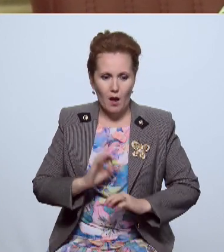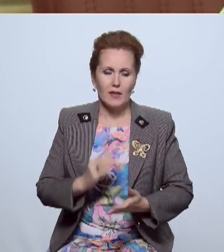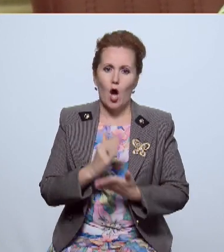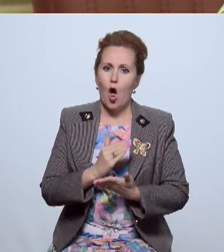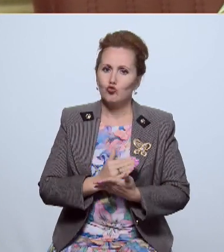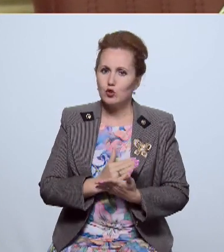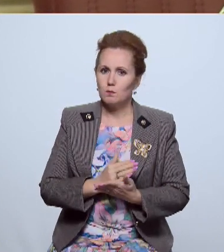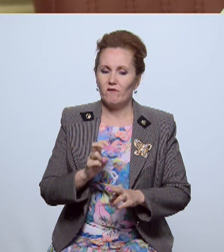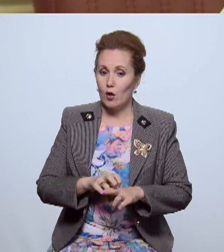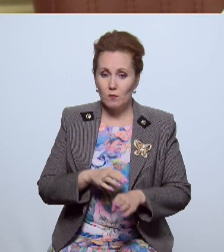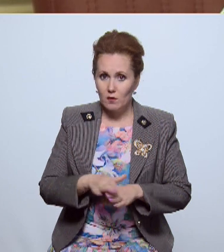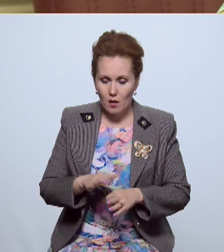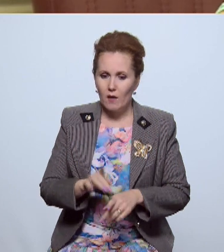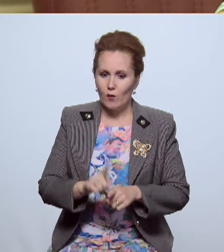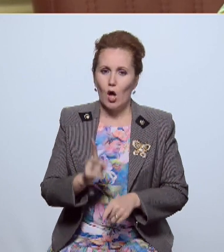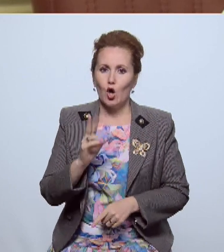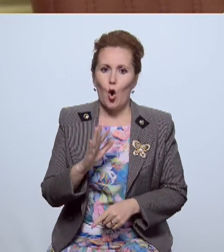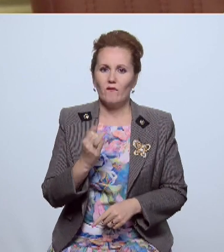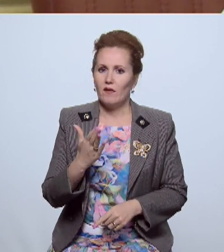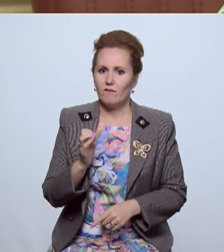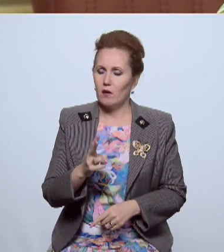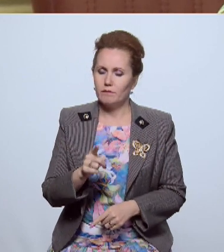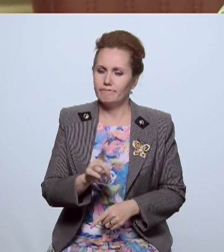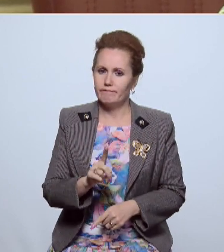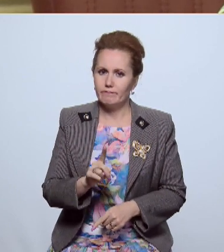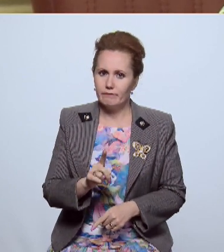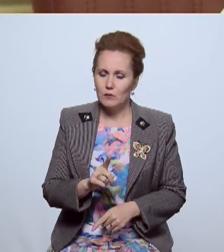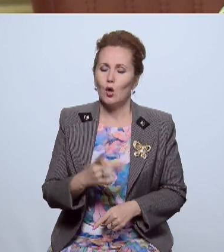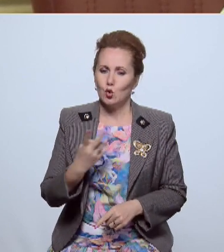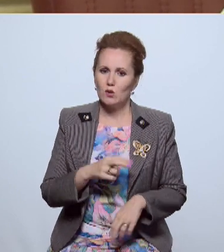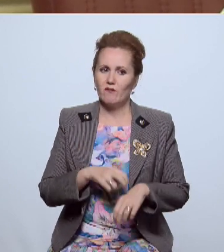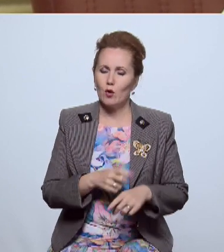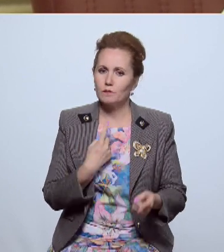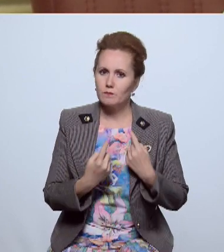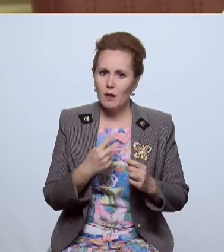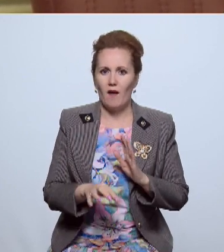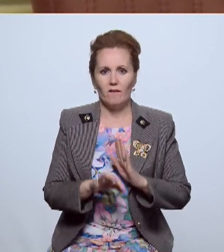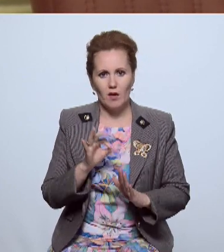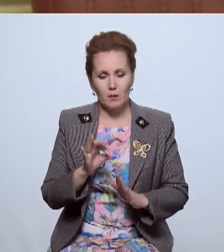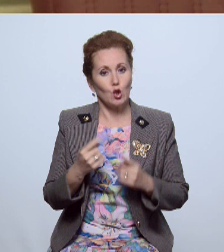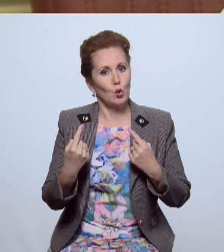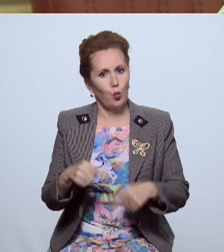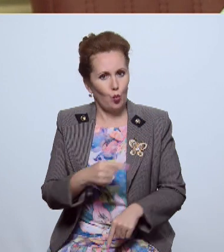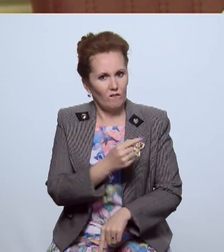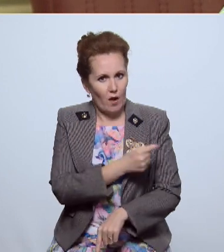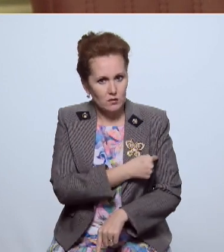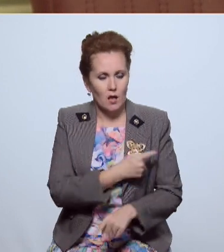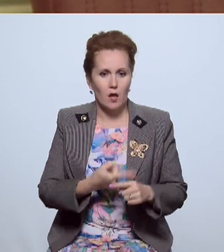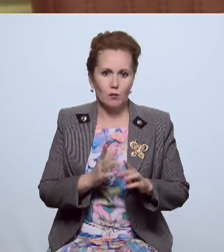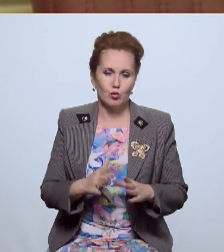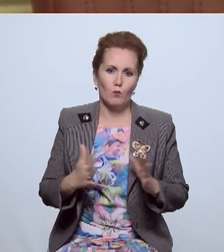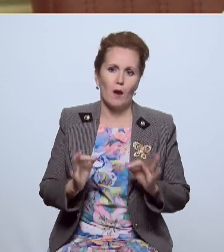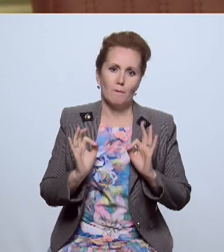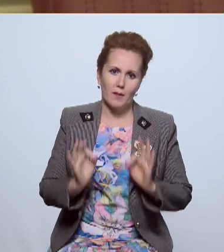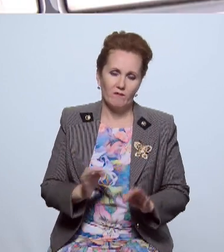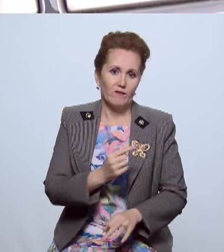режим врачом, вот этот именно препарат, он им не показан. Здесь надо будет с врачом сделать выбор в отношении двух других. Это будет более правильный